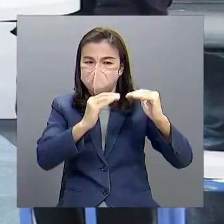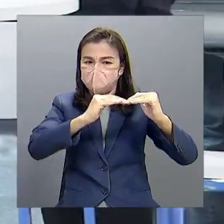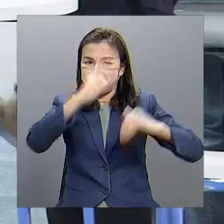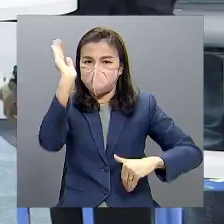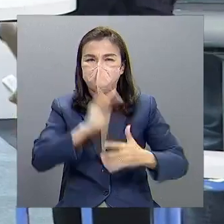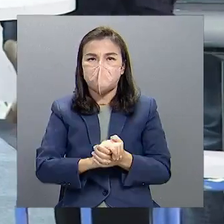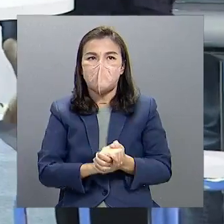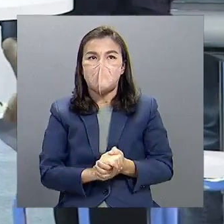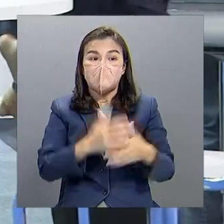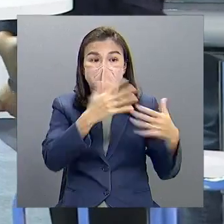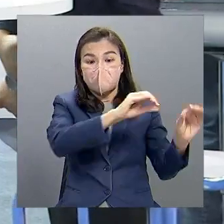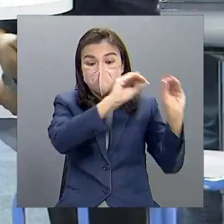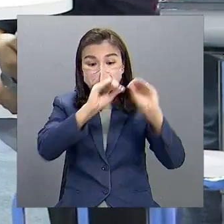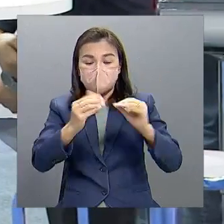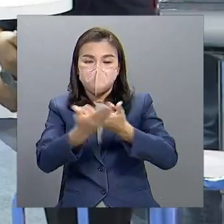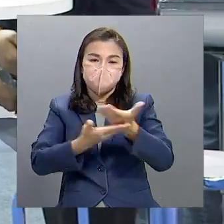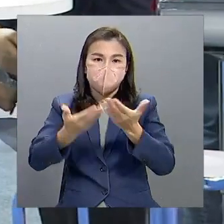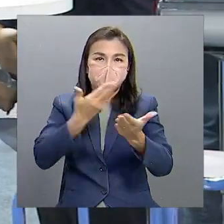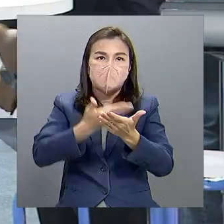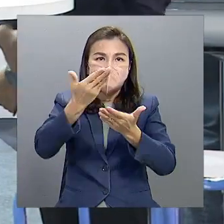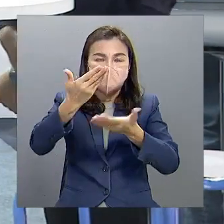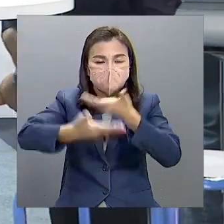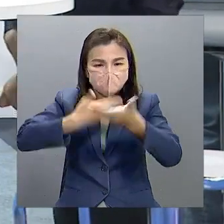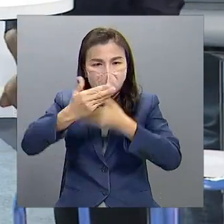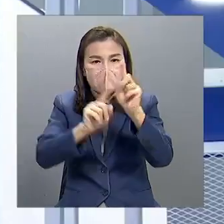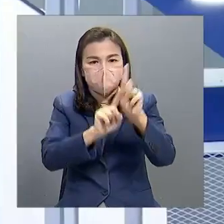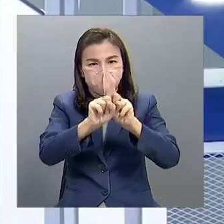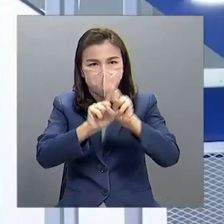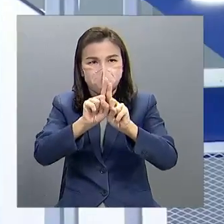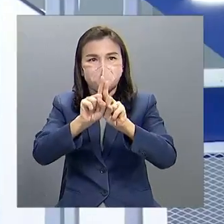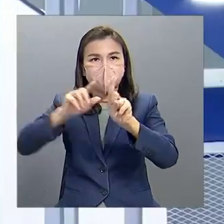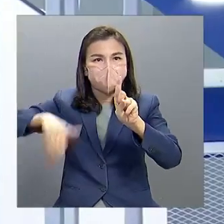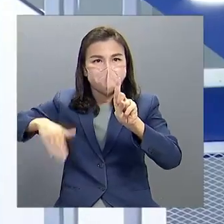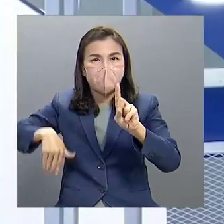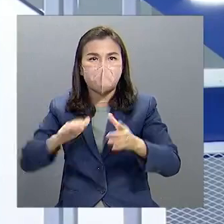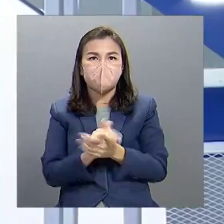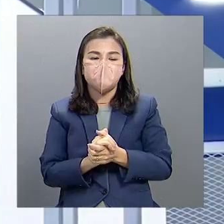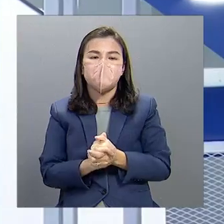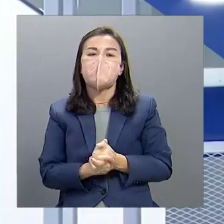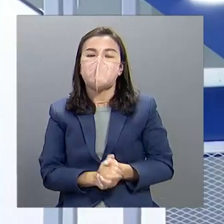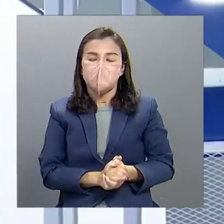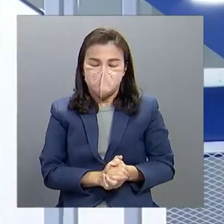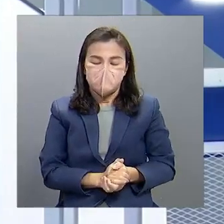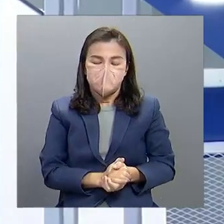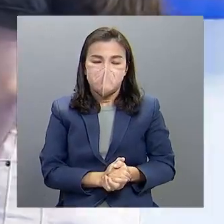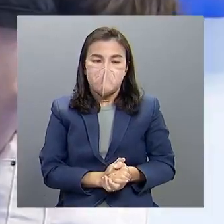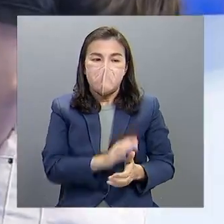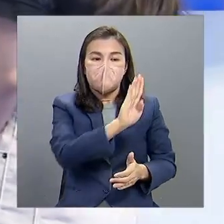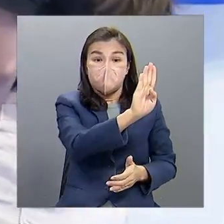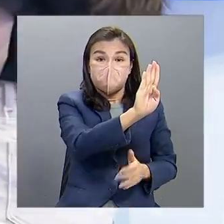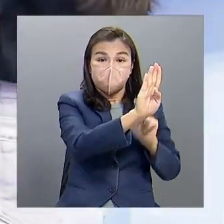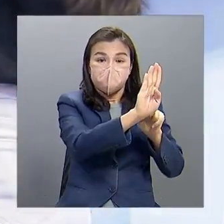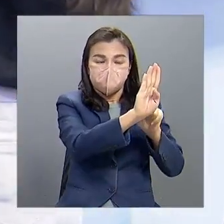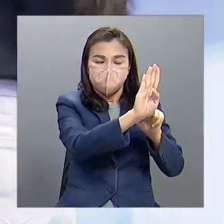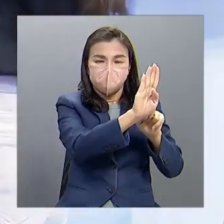เข้าสู่กระดานซื้อขายนะคะไม่เพียงแต่การลงโทษบิตคัพกลต.ยังพบพฤติกรรมจับคู่ซื้อขายกันเ